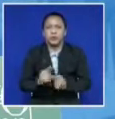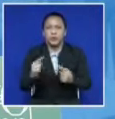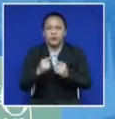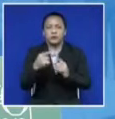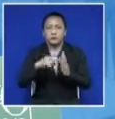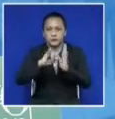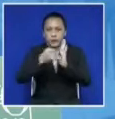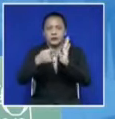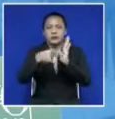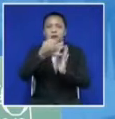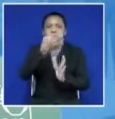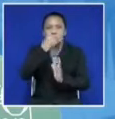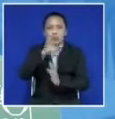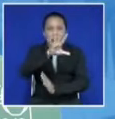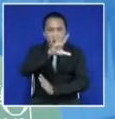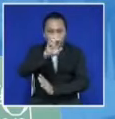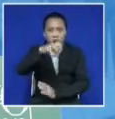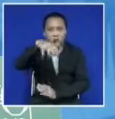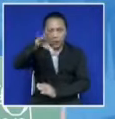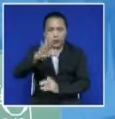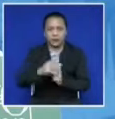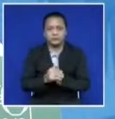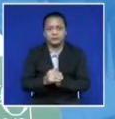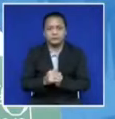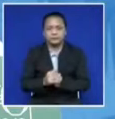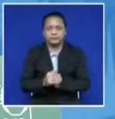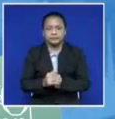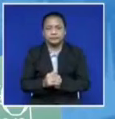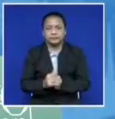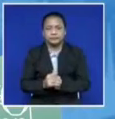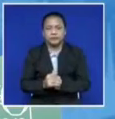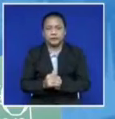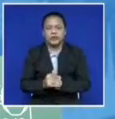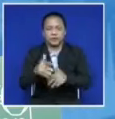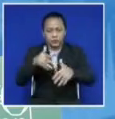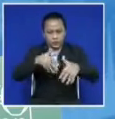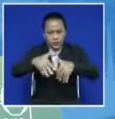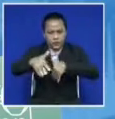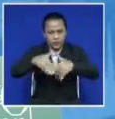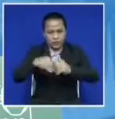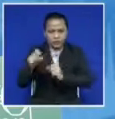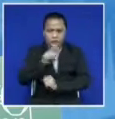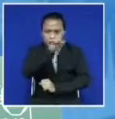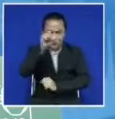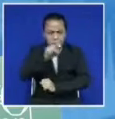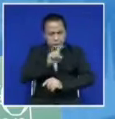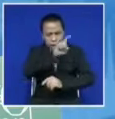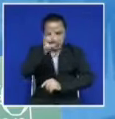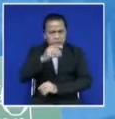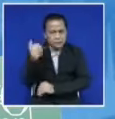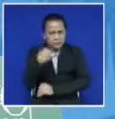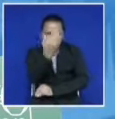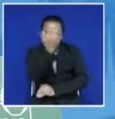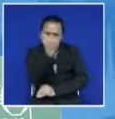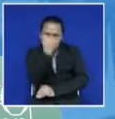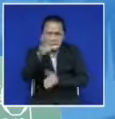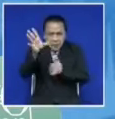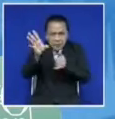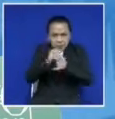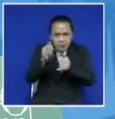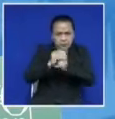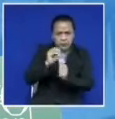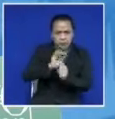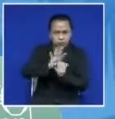สาครเนี่ยก็500กว่ารายด้วยกันนะครับก็คงทางประชาชนก็คงจะมีข้อสงสัยว่าเกิดอะไรขึ้นบ้าง